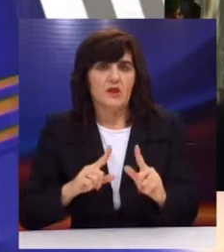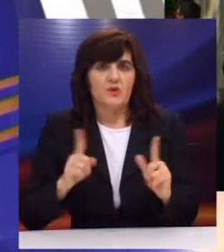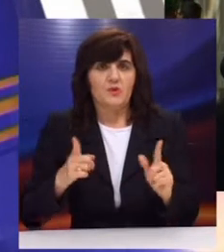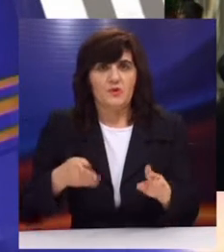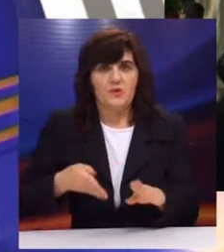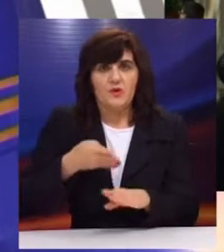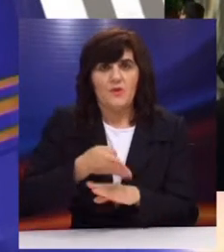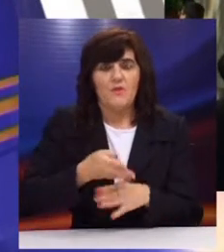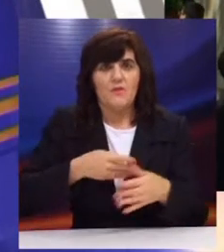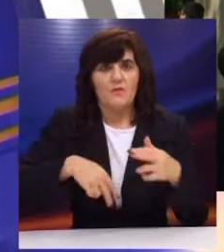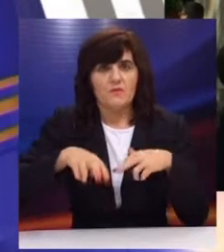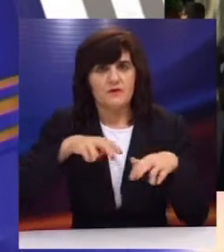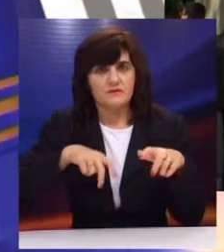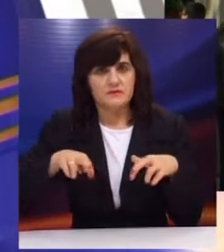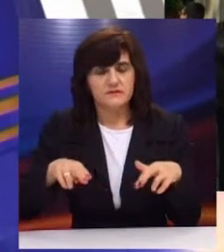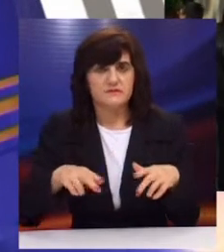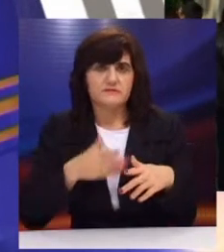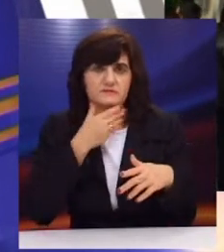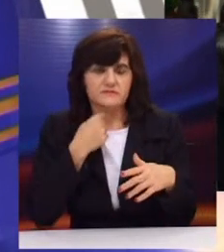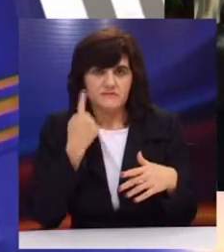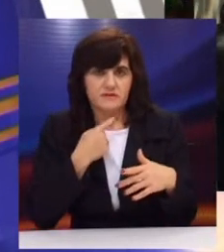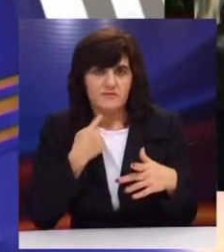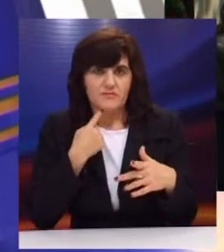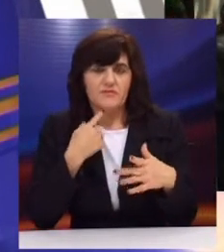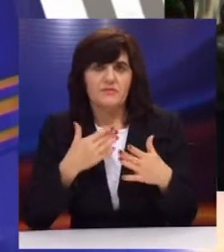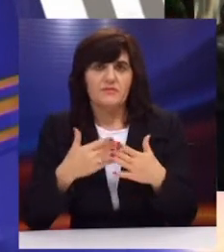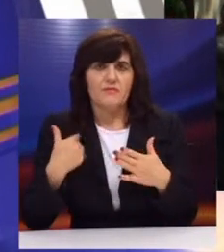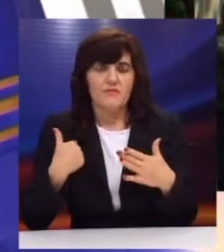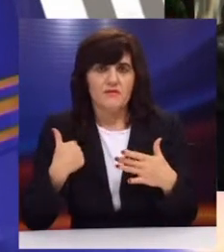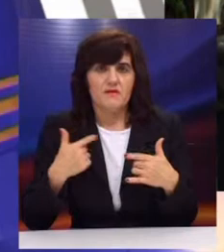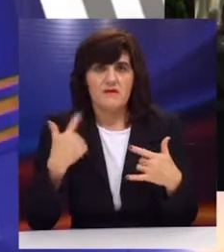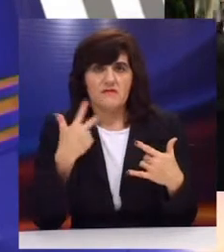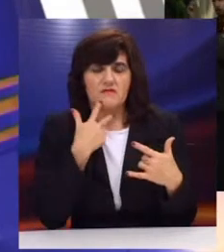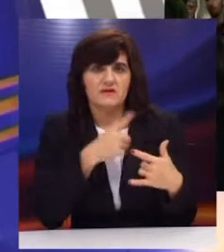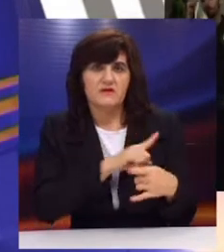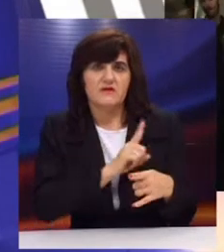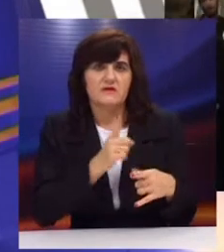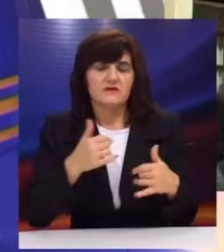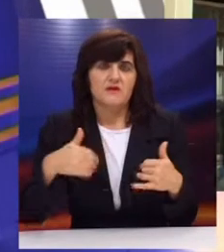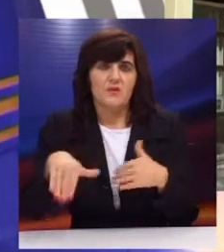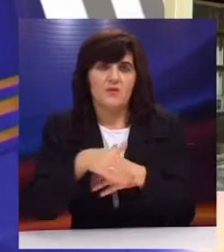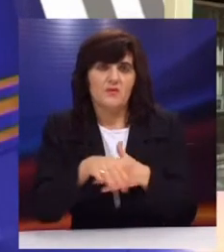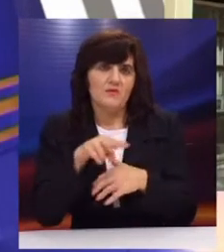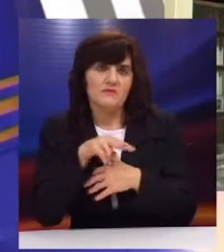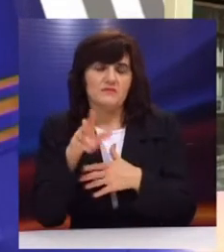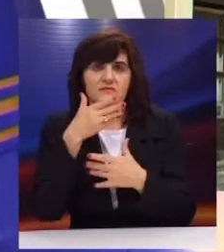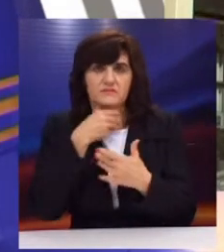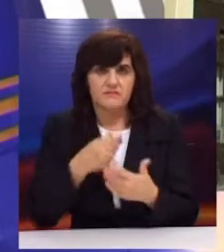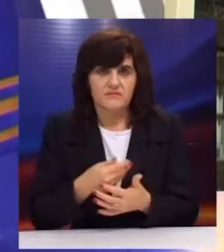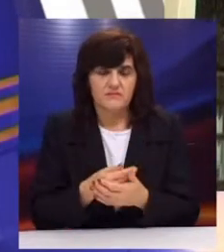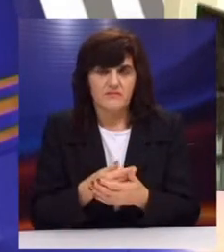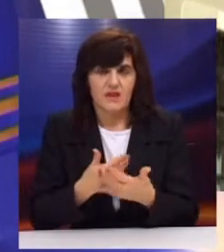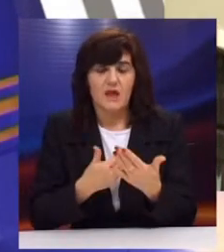se to obnovilo i mislim da svi građani Subotice uživaju u tome. Grad je